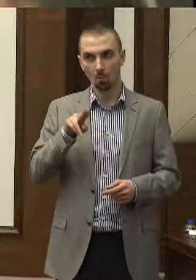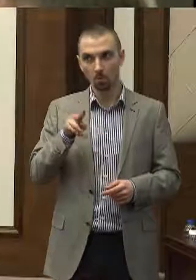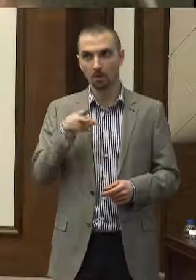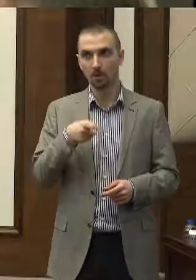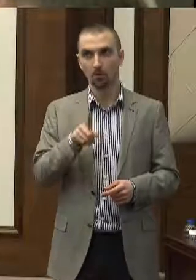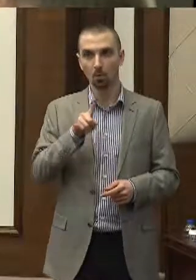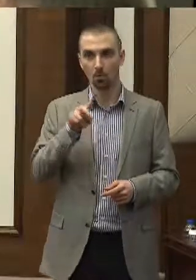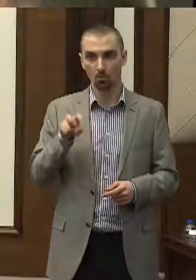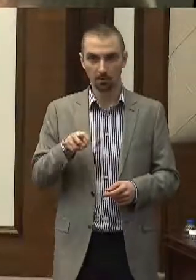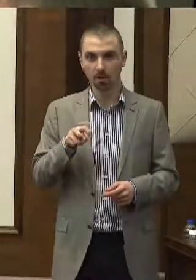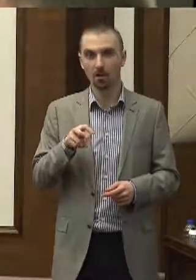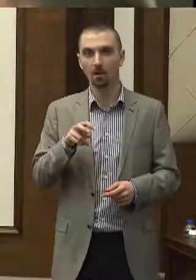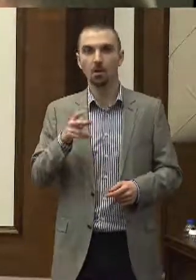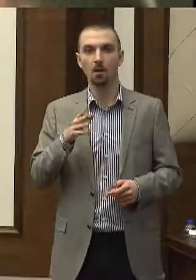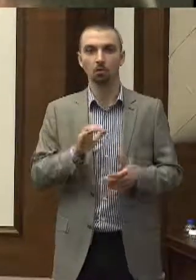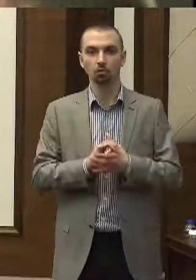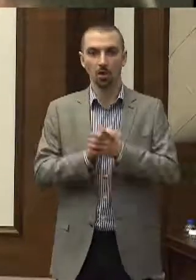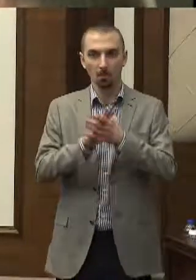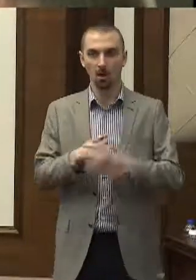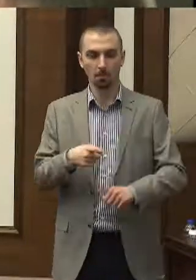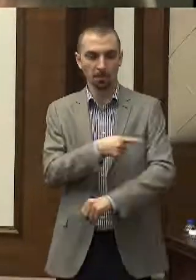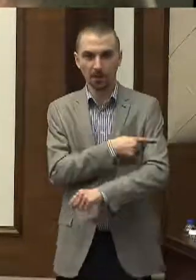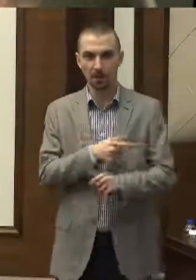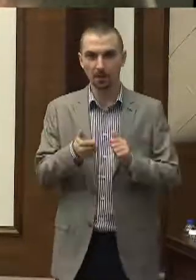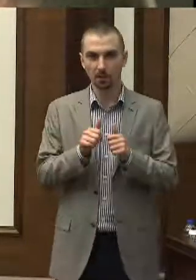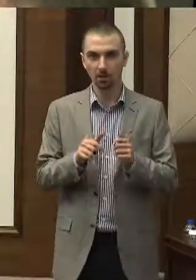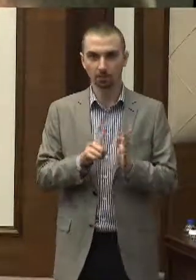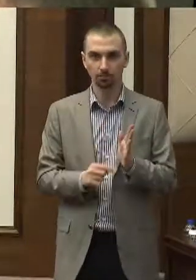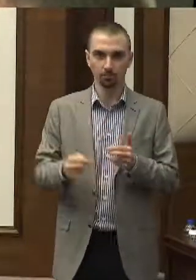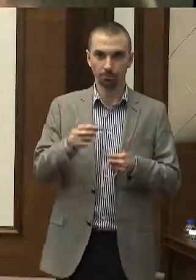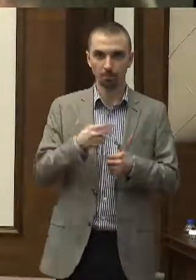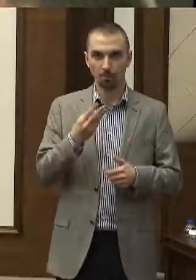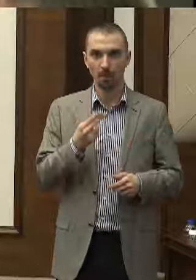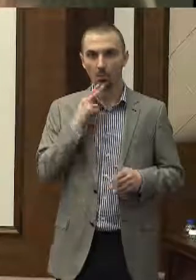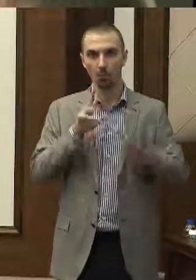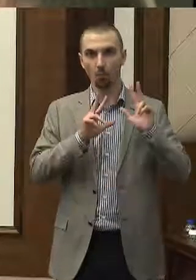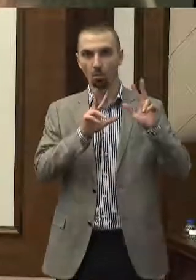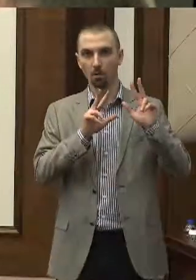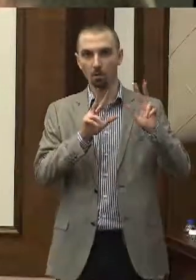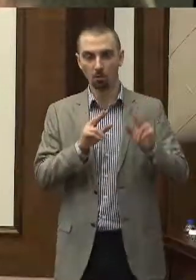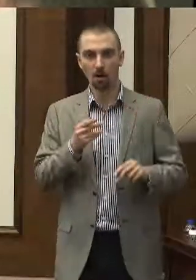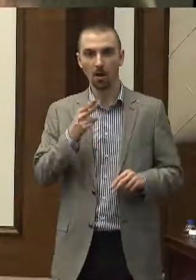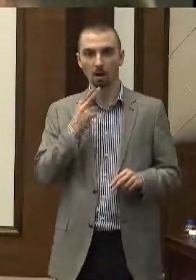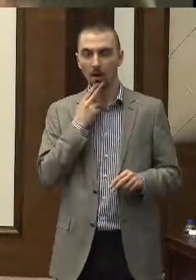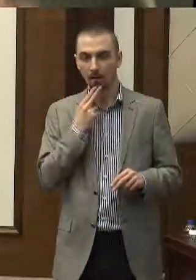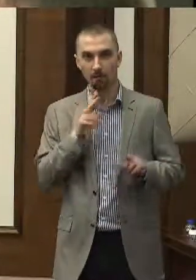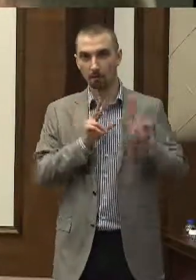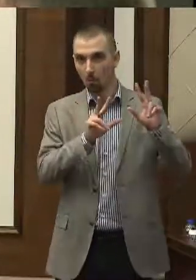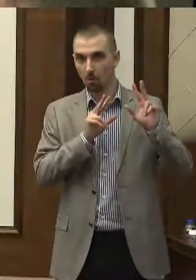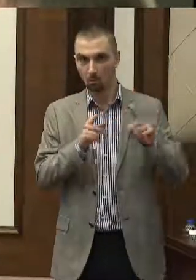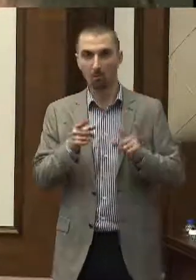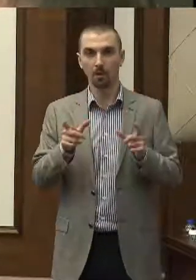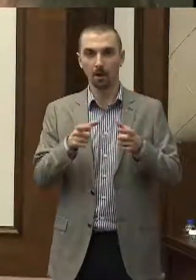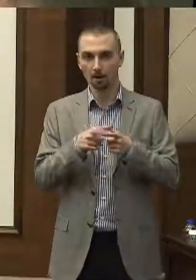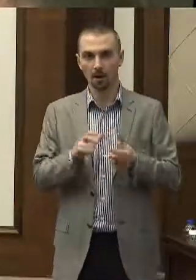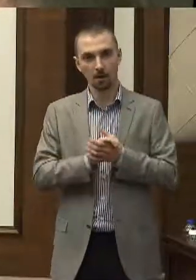sezonunda ikinci de şampiyon olarak birinci lige çıkan Büyükçekmece Voleybol Akademisi Bayan Voleybol Takımı'nı tebrik